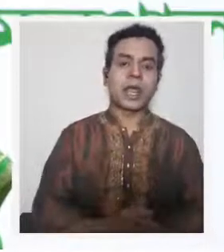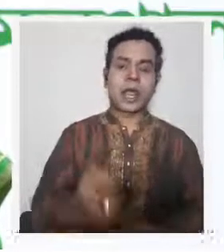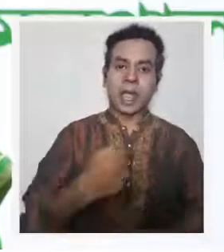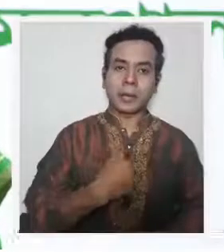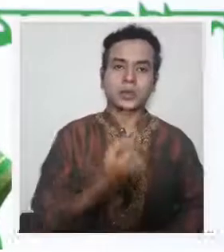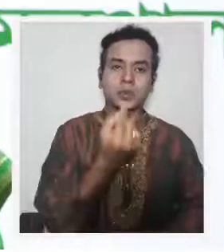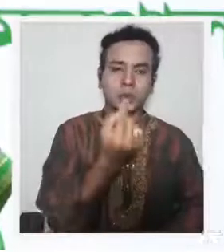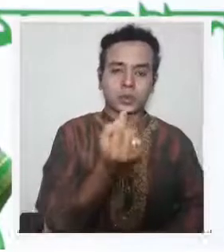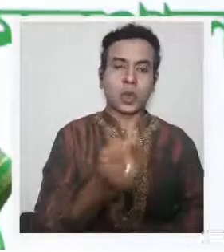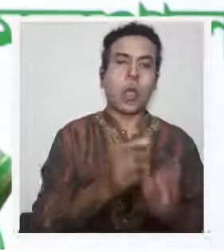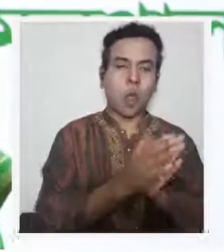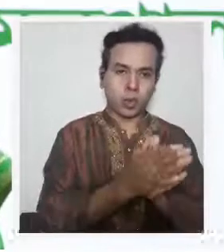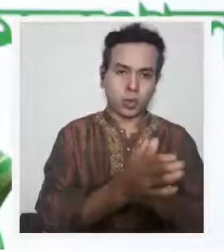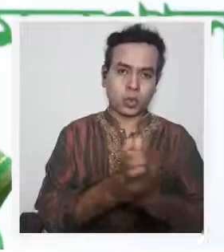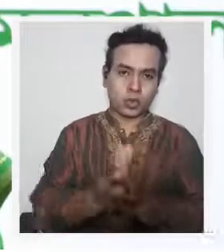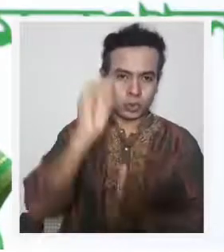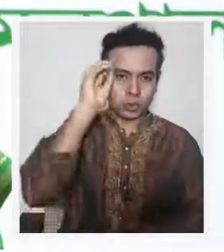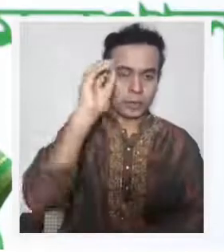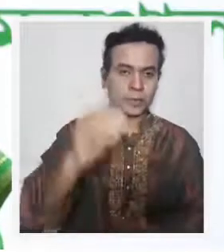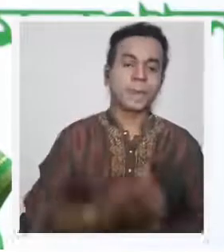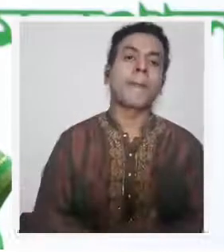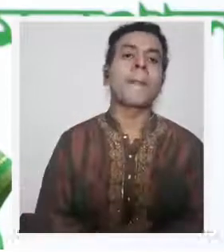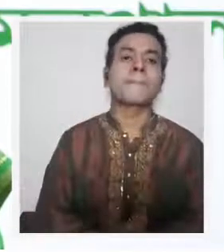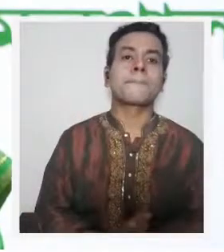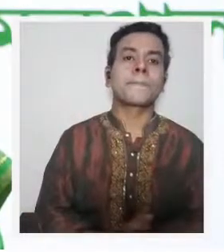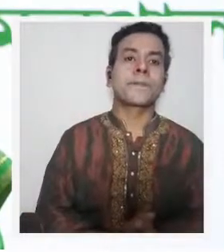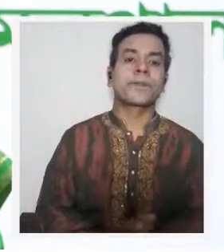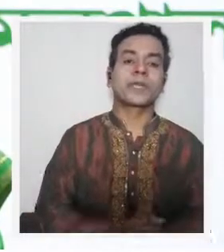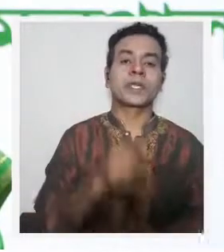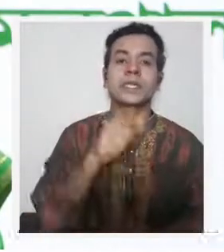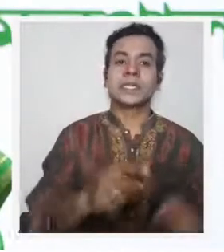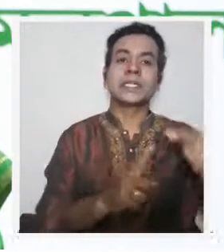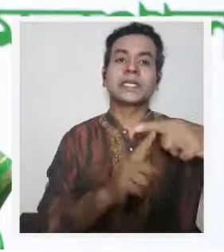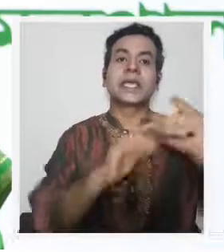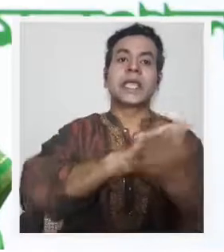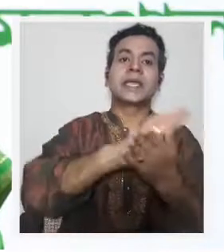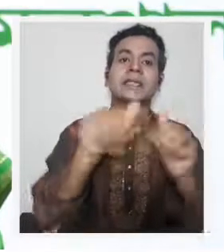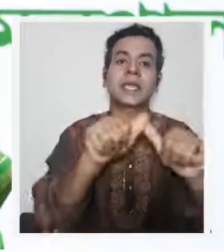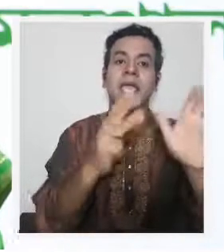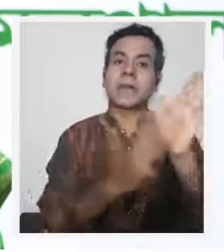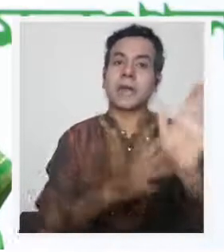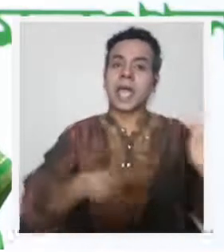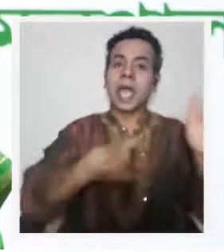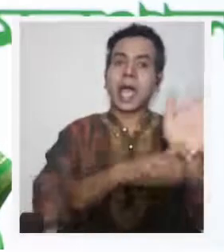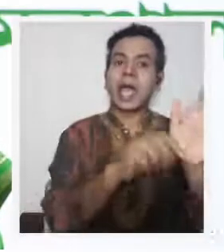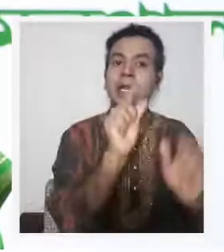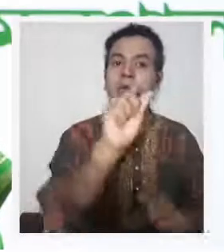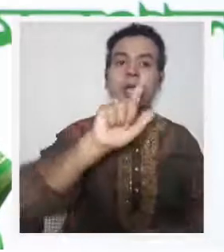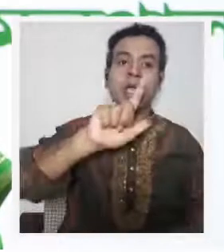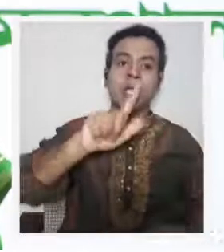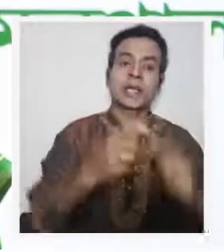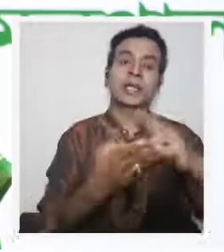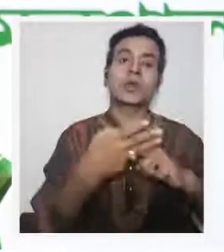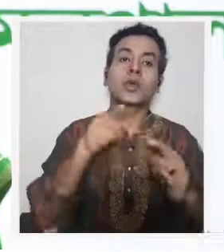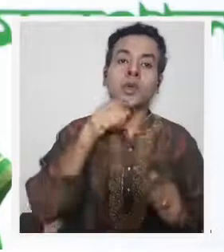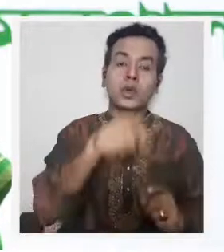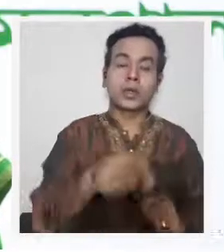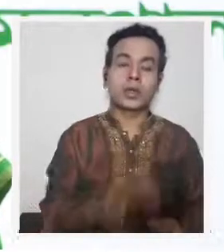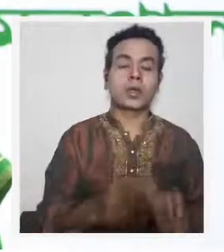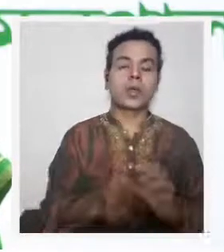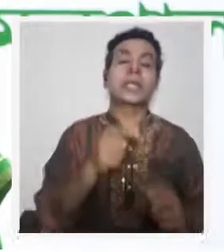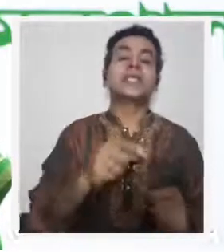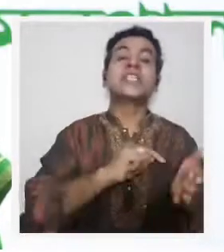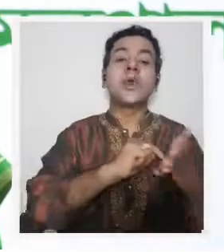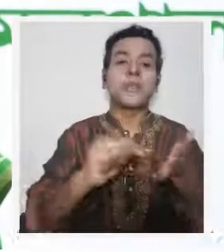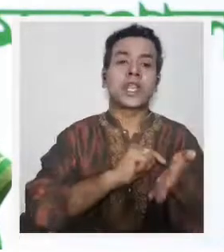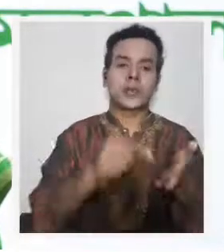আসসালামু আলাইকুম, ঈদ মোবারক। প্রিয় দেশবাসী, আমি আপনাদের কাছে শুধু কয়েকটি অনুরোধ করব। এটাকে আমরা থাম রুল